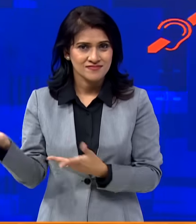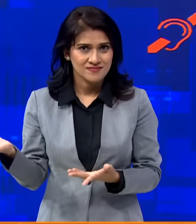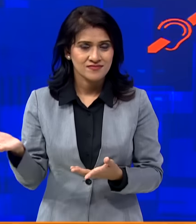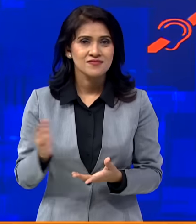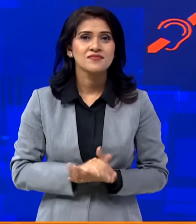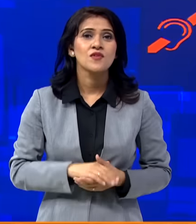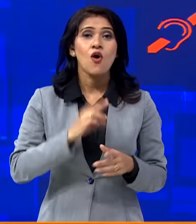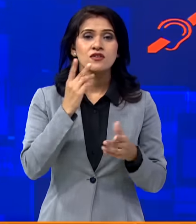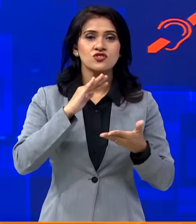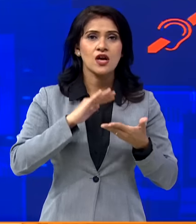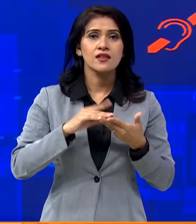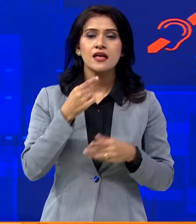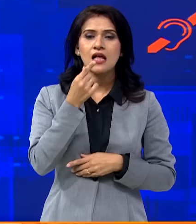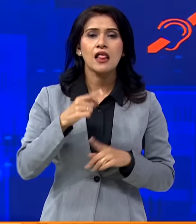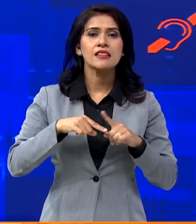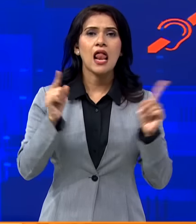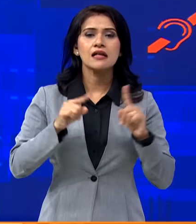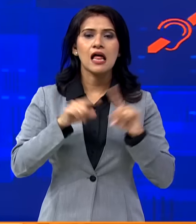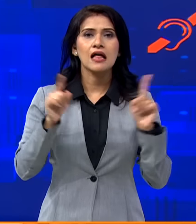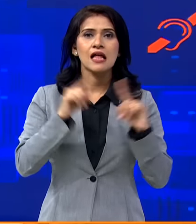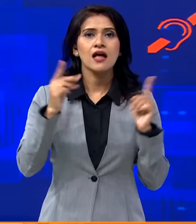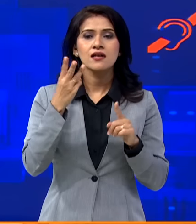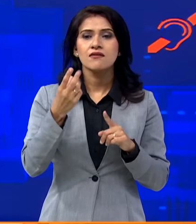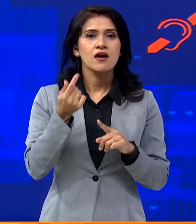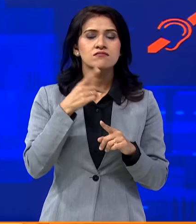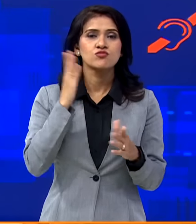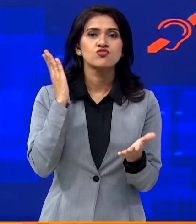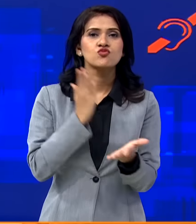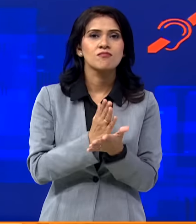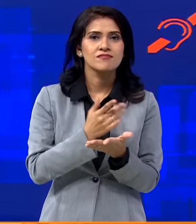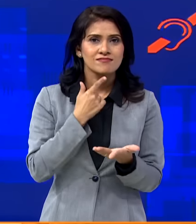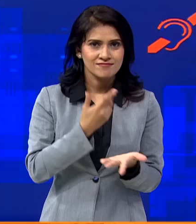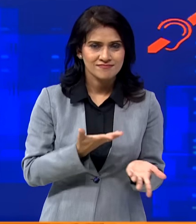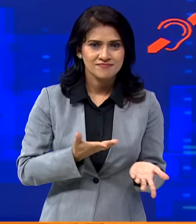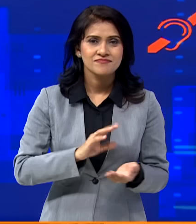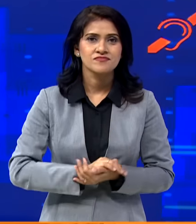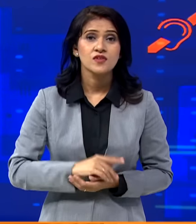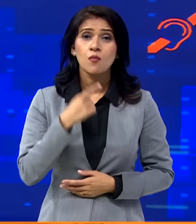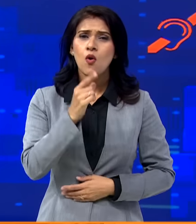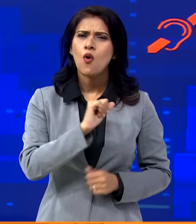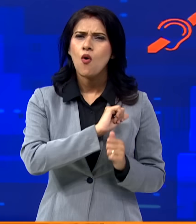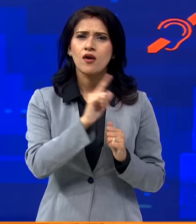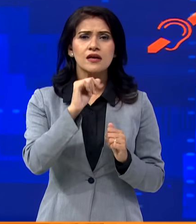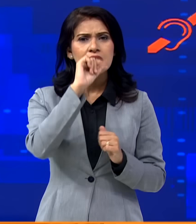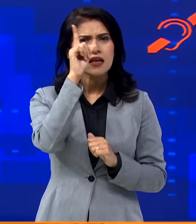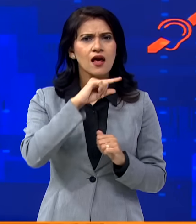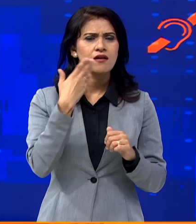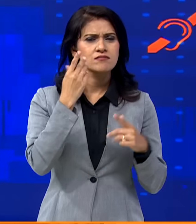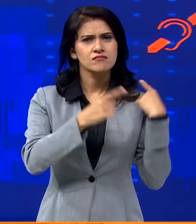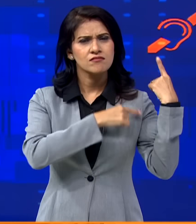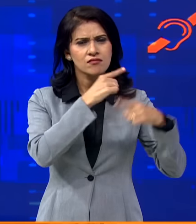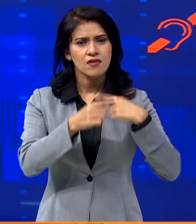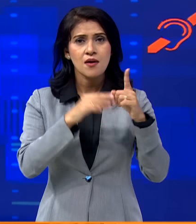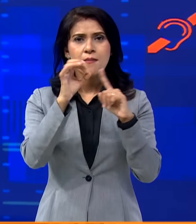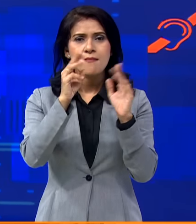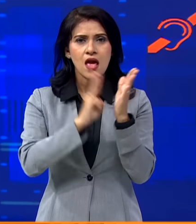है इसलिए इस देश में जितने प्रधानमंत्री हैं उन सबने अपने अपने तरीकों से इस